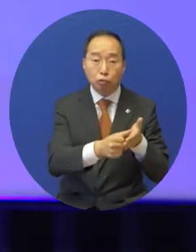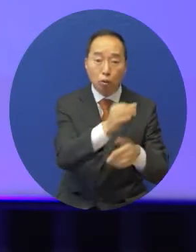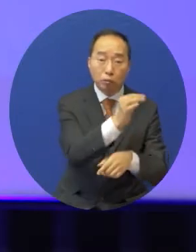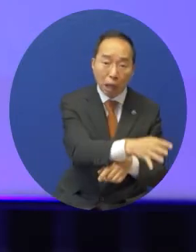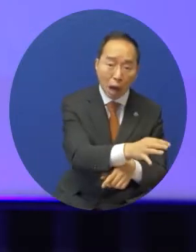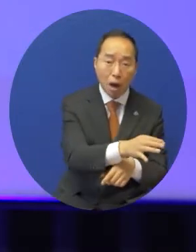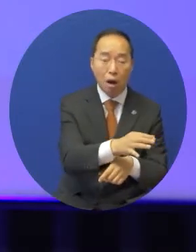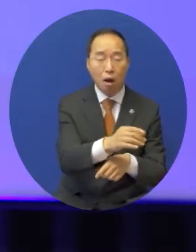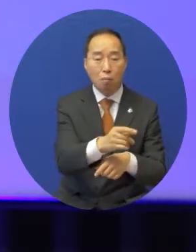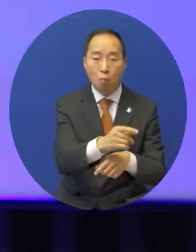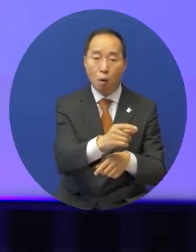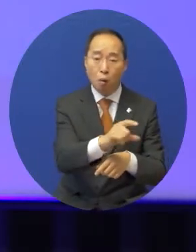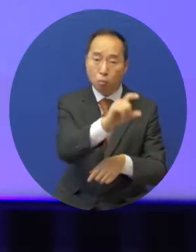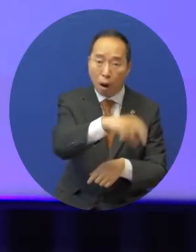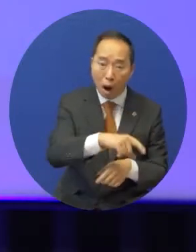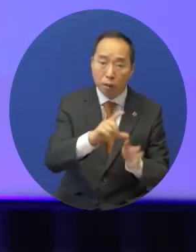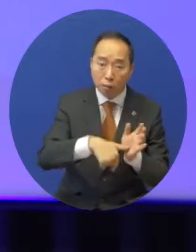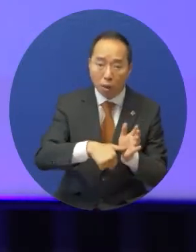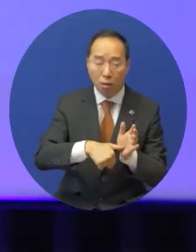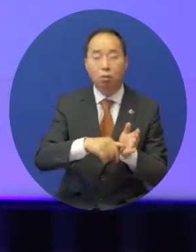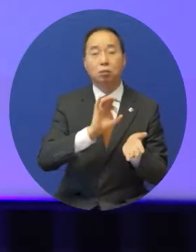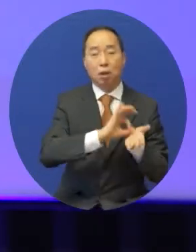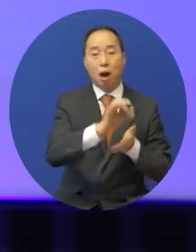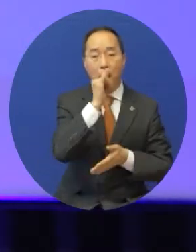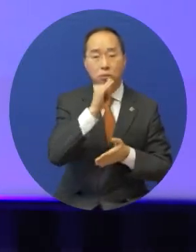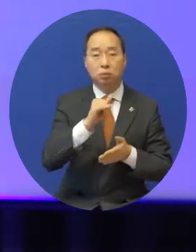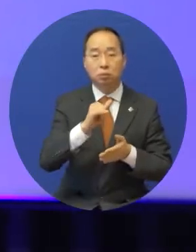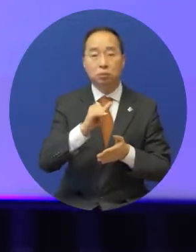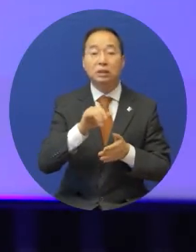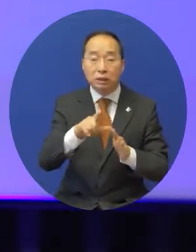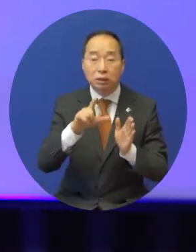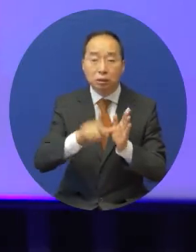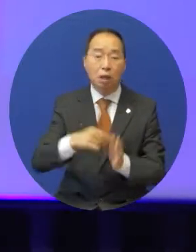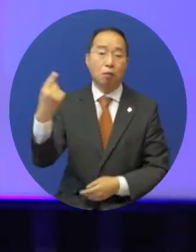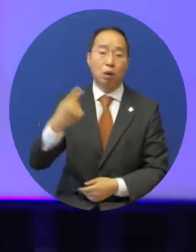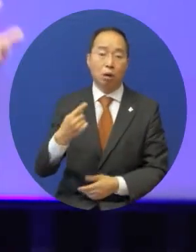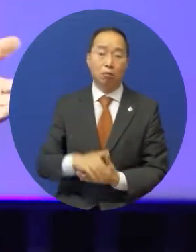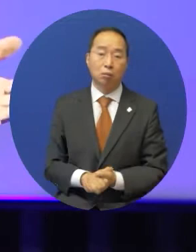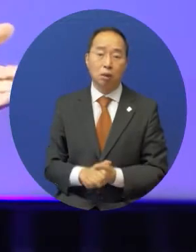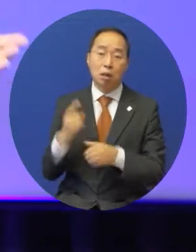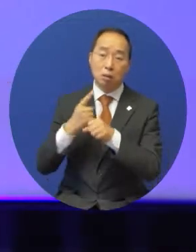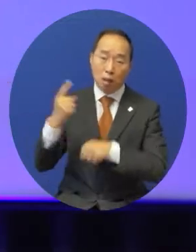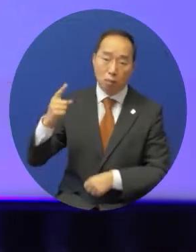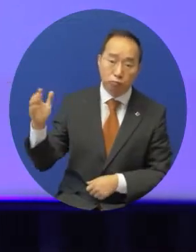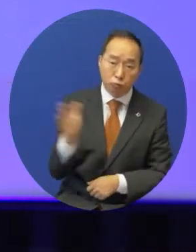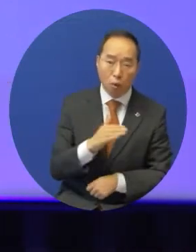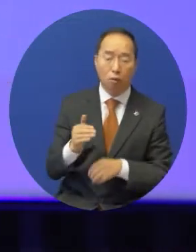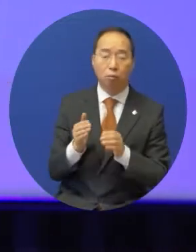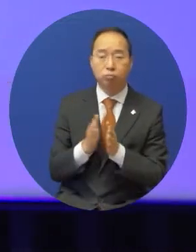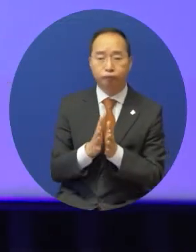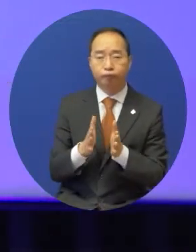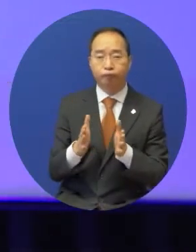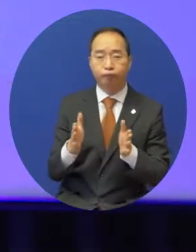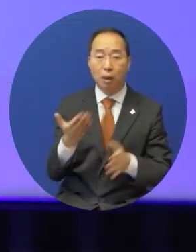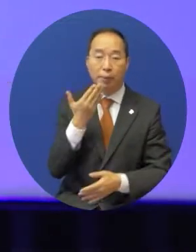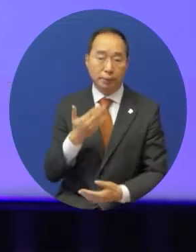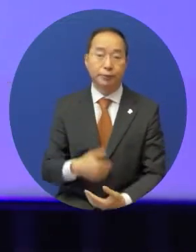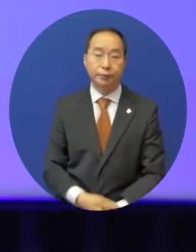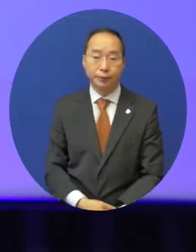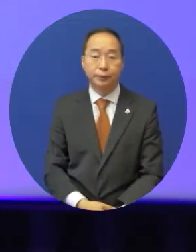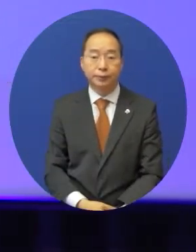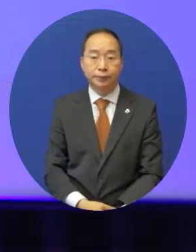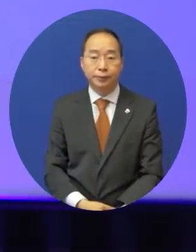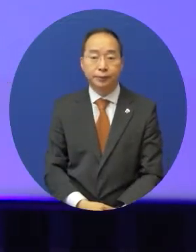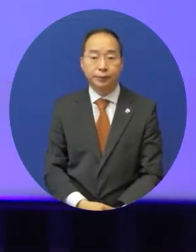그것들을 가지고 다른 데 물건을 사거나 결제하는 데 쓰이는 그런 시대가 내년서부터